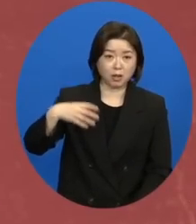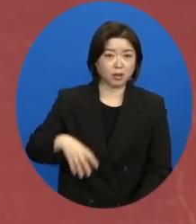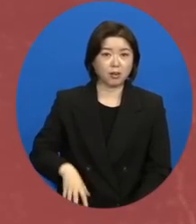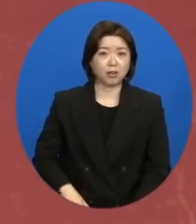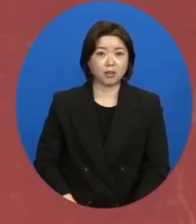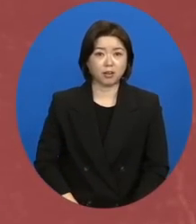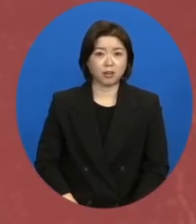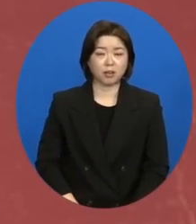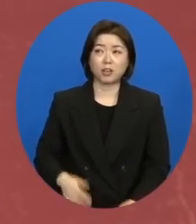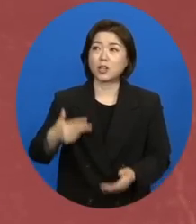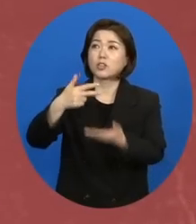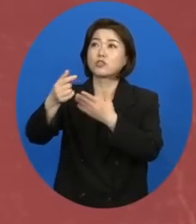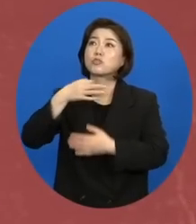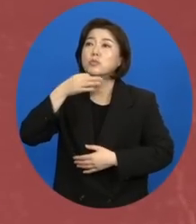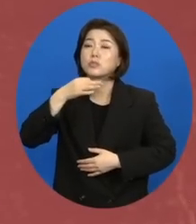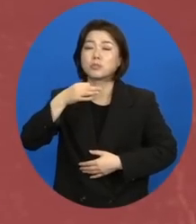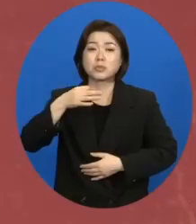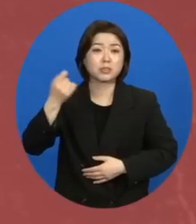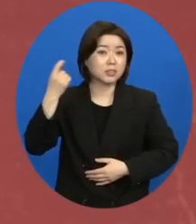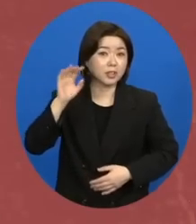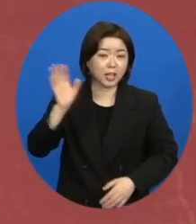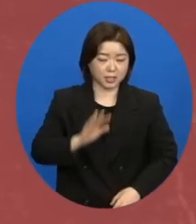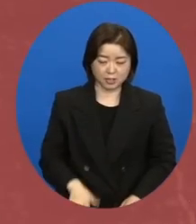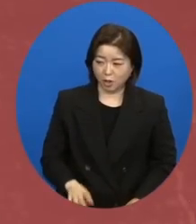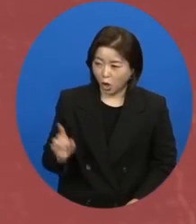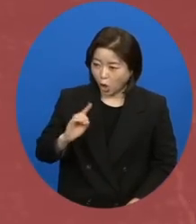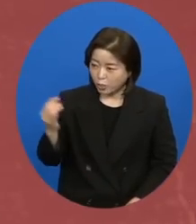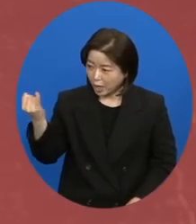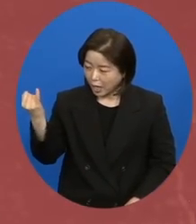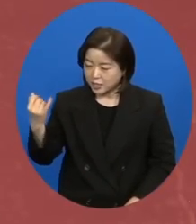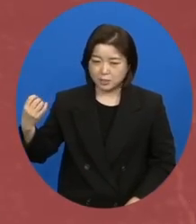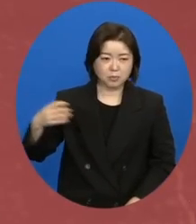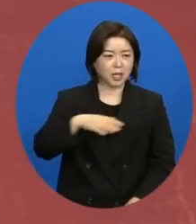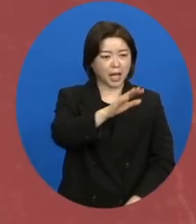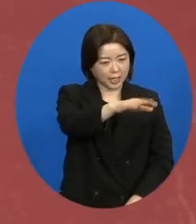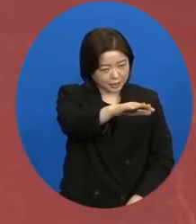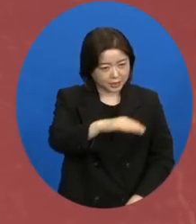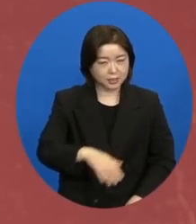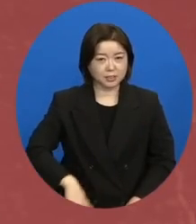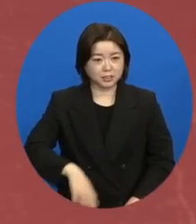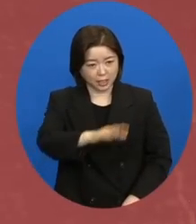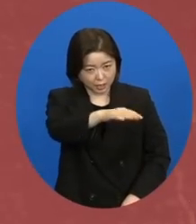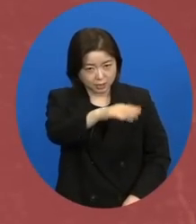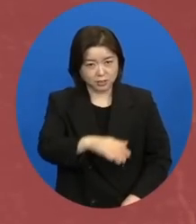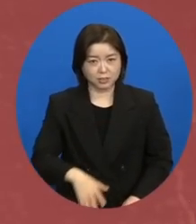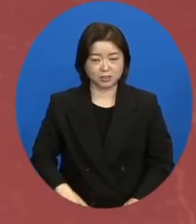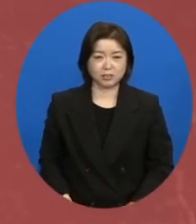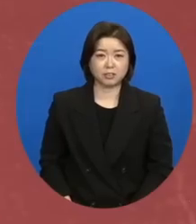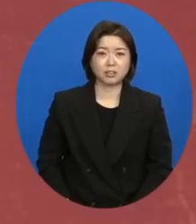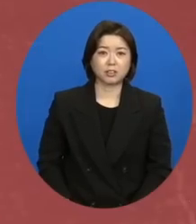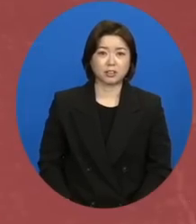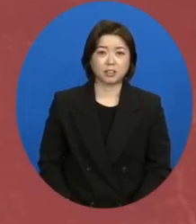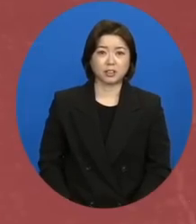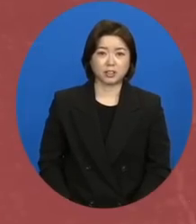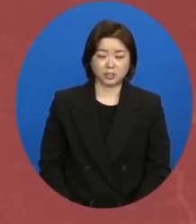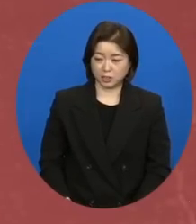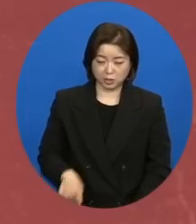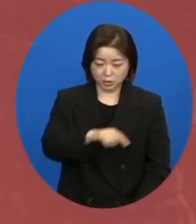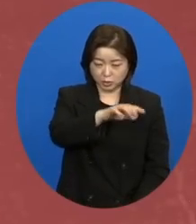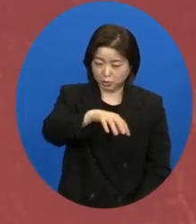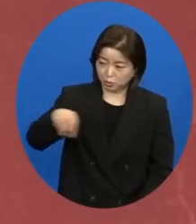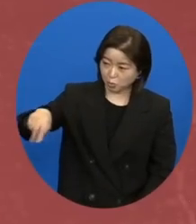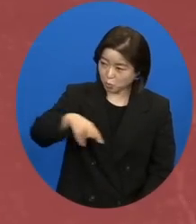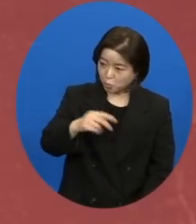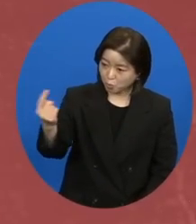주위 음성이 아니고 웬 아주머니가 아저씨 아저씨 그래. 그래서 거기 여기 올 때가